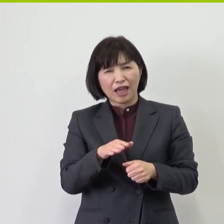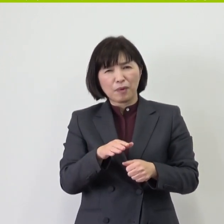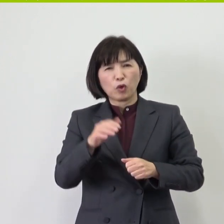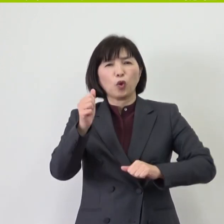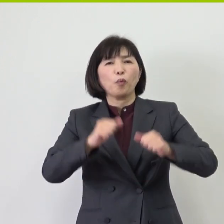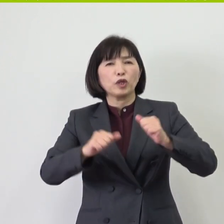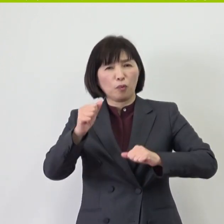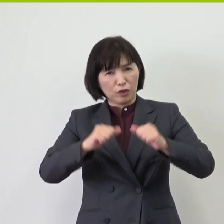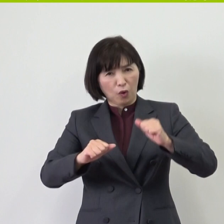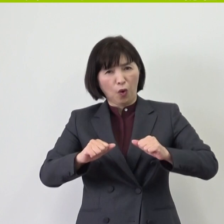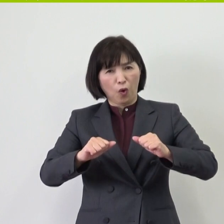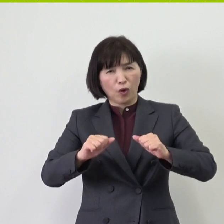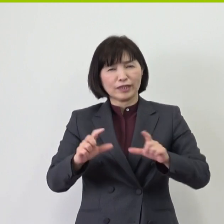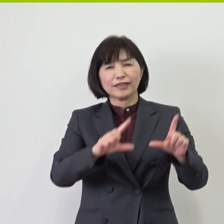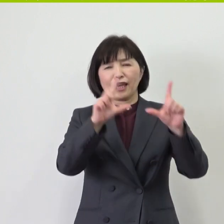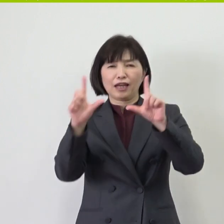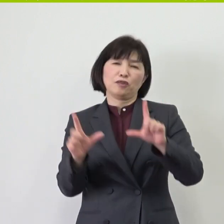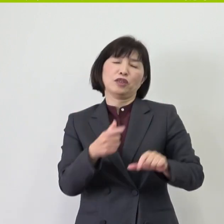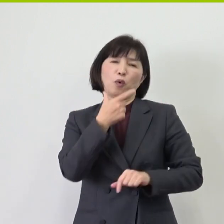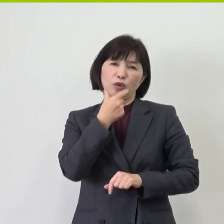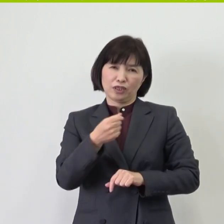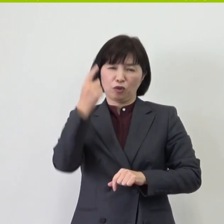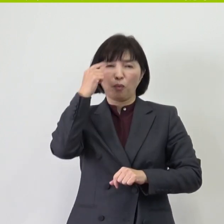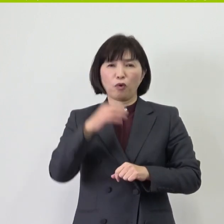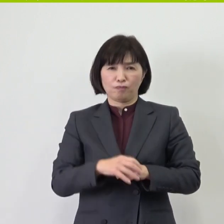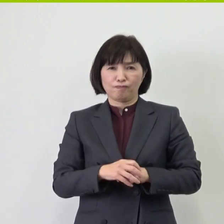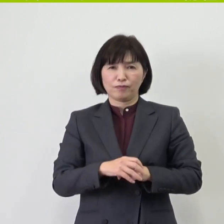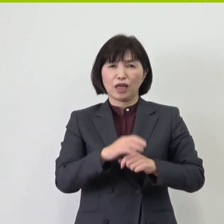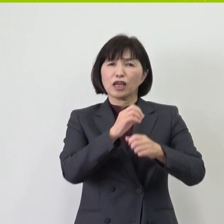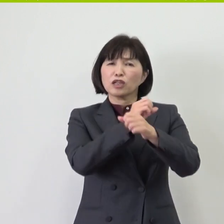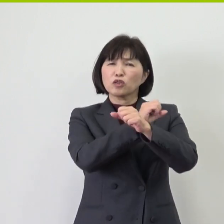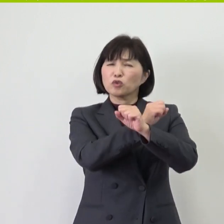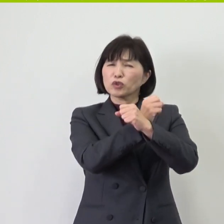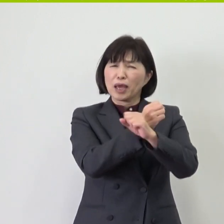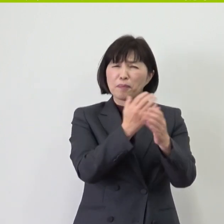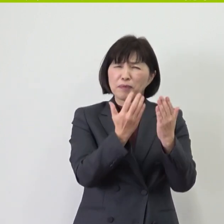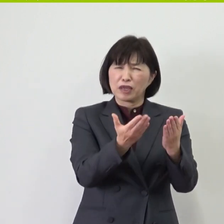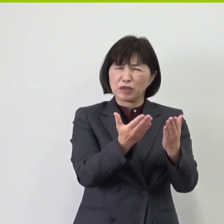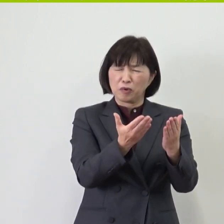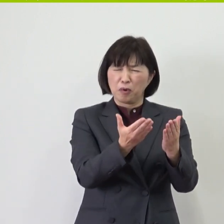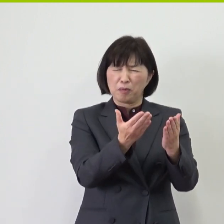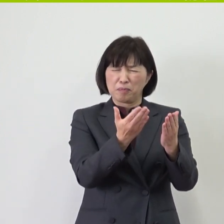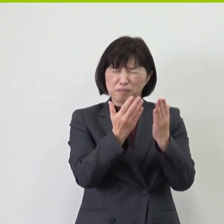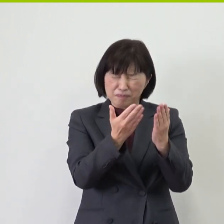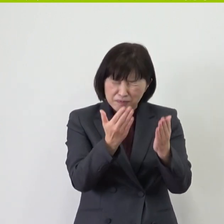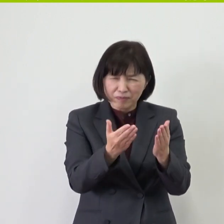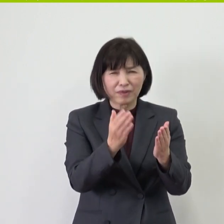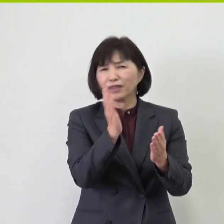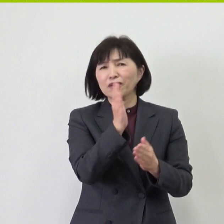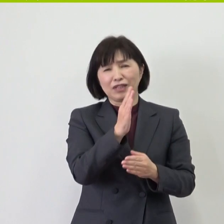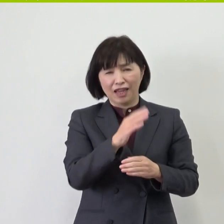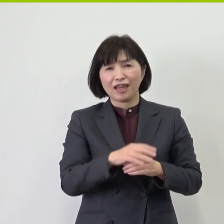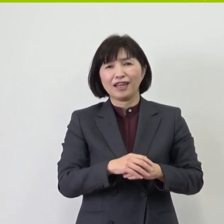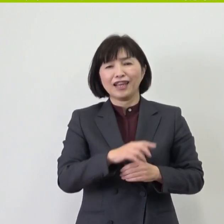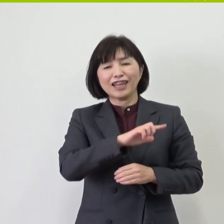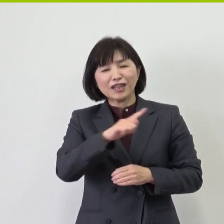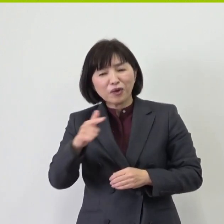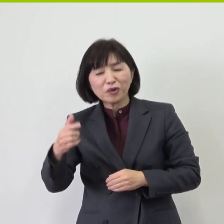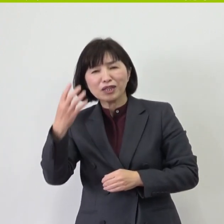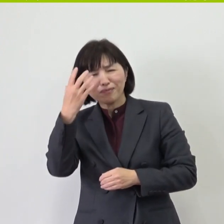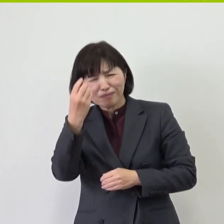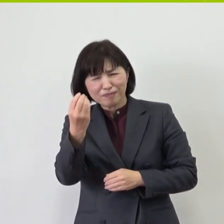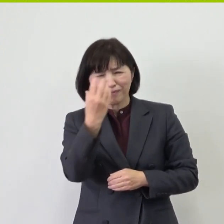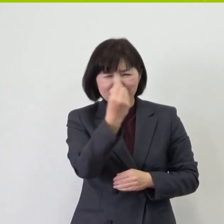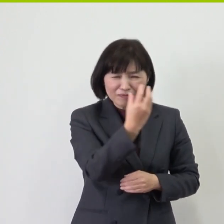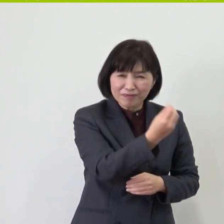と生活してほしいと思います。受験勉強に追われるだけではない、いろんなものに興味を持